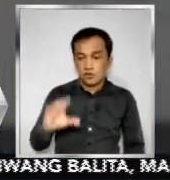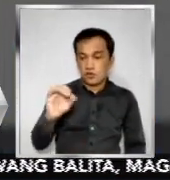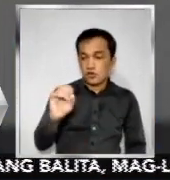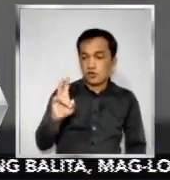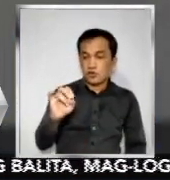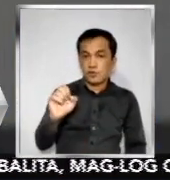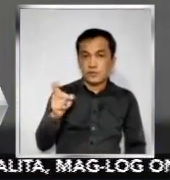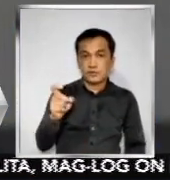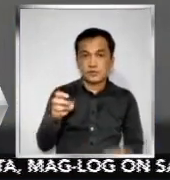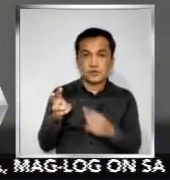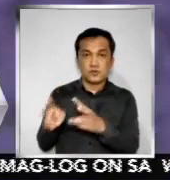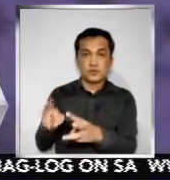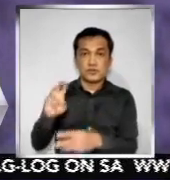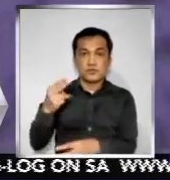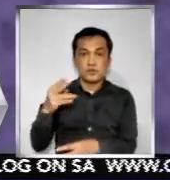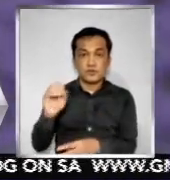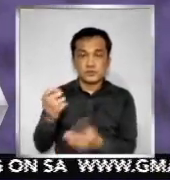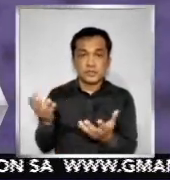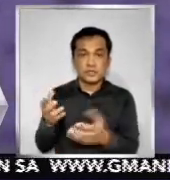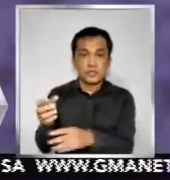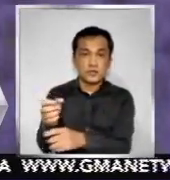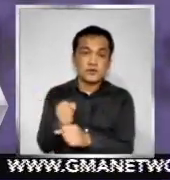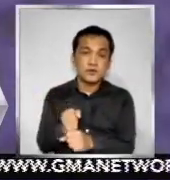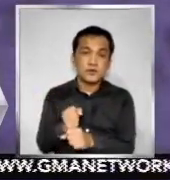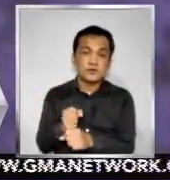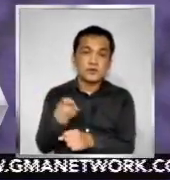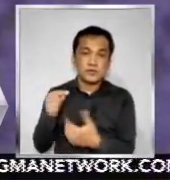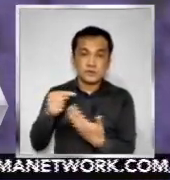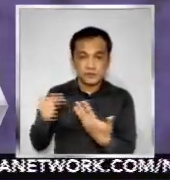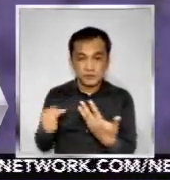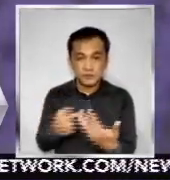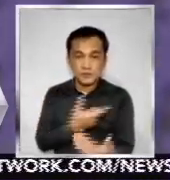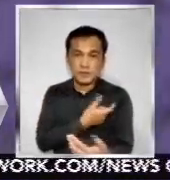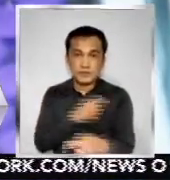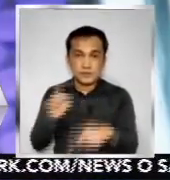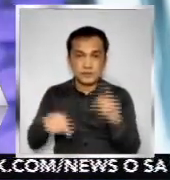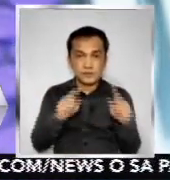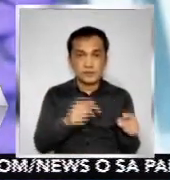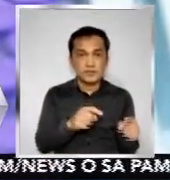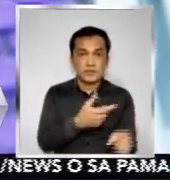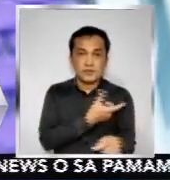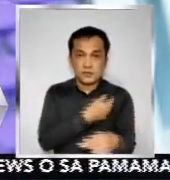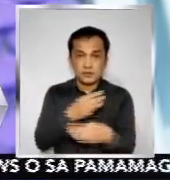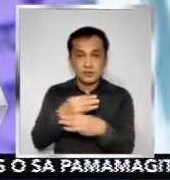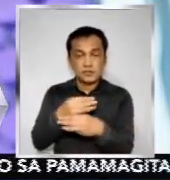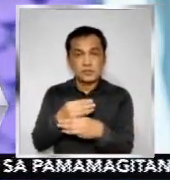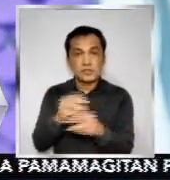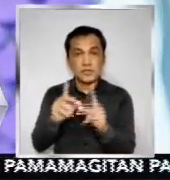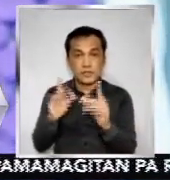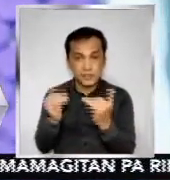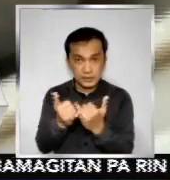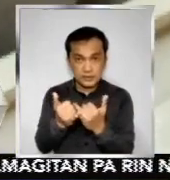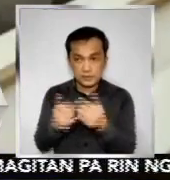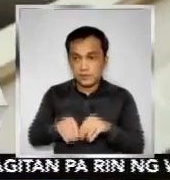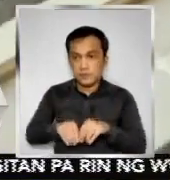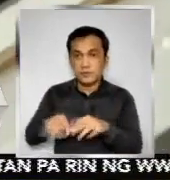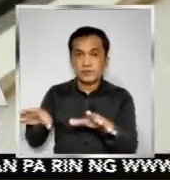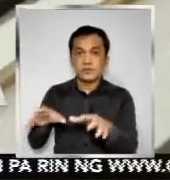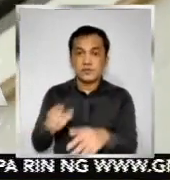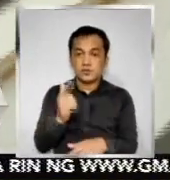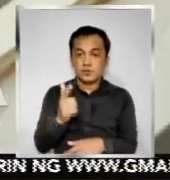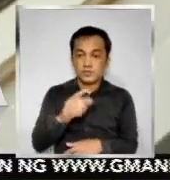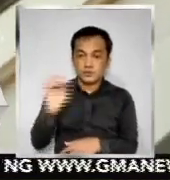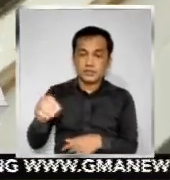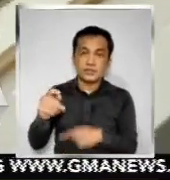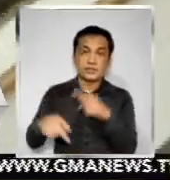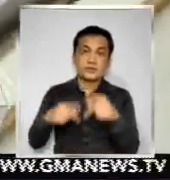WHO kung saan kukuha sila ng mga bakuna sa iba't ibang vaccine manufacturers para ipamigay sa 20% ng populasyon ng